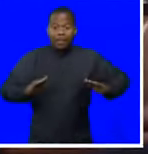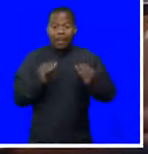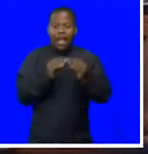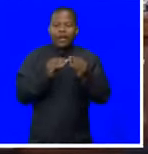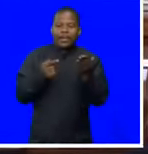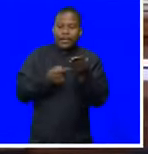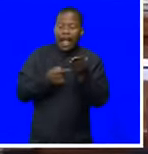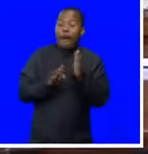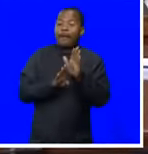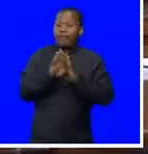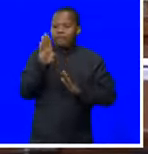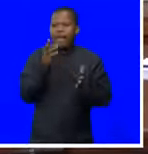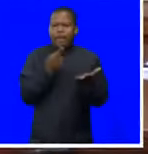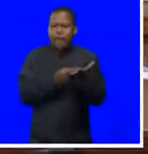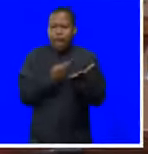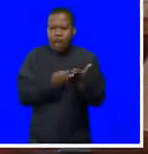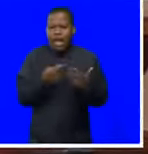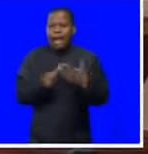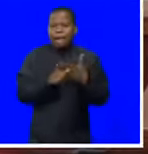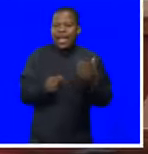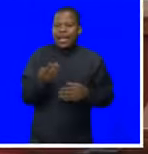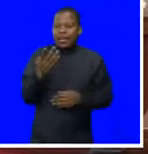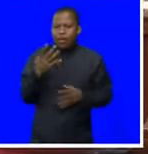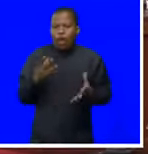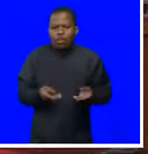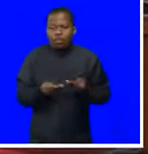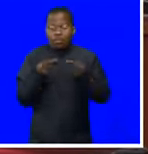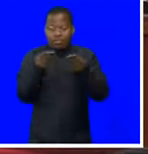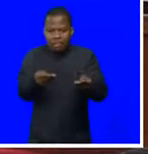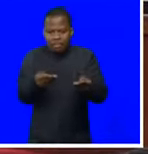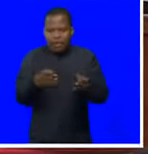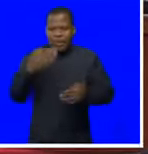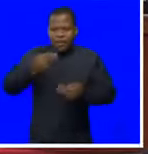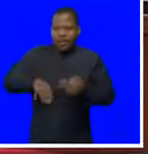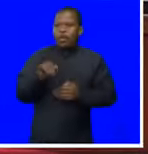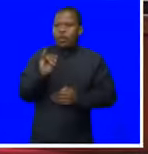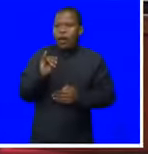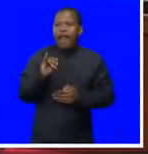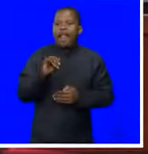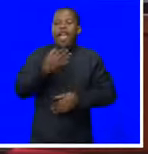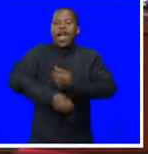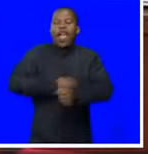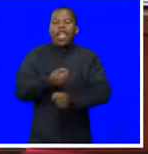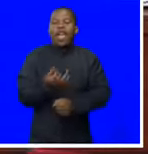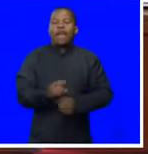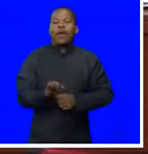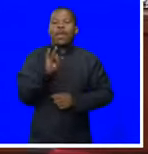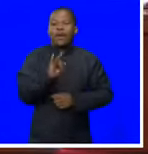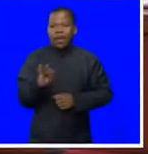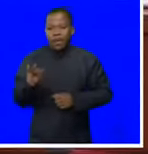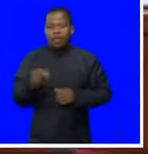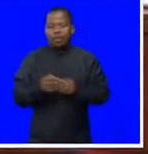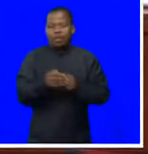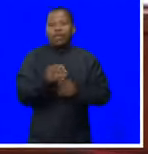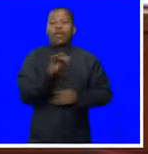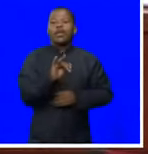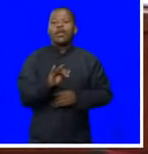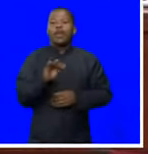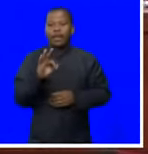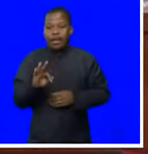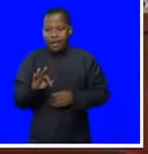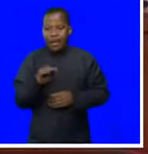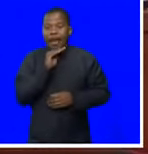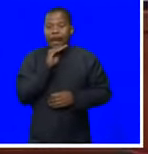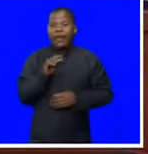nekuthuthukiswa kwemadolobha letfulo umbiko wokusebenza kwalelitiko wesigaba sekucala seminyakati imali wahulumende wa 2022-2023